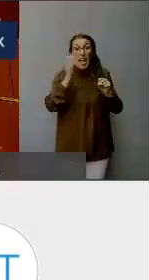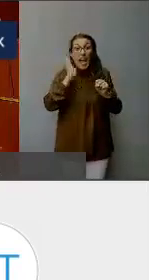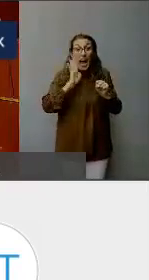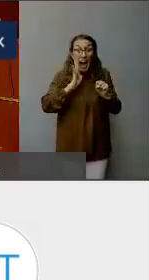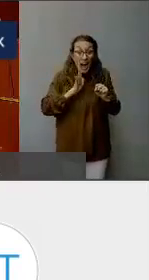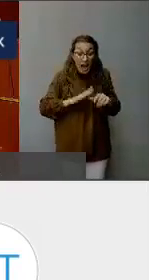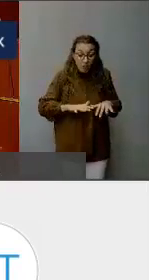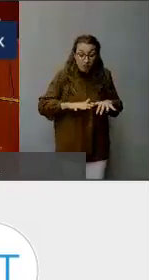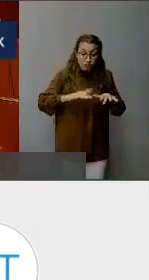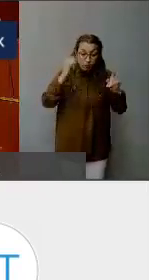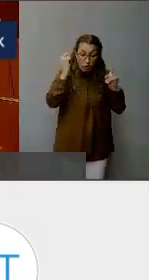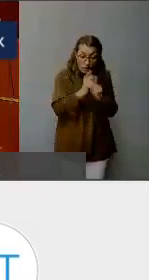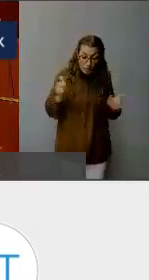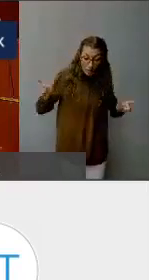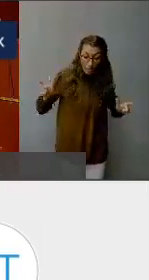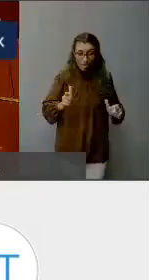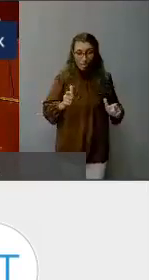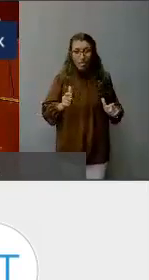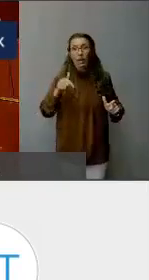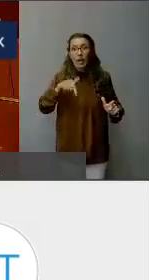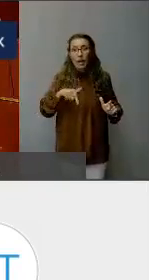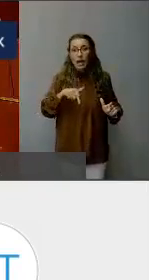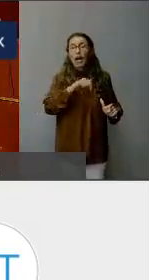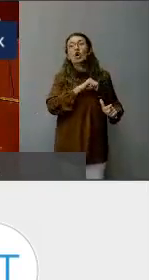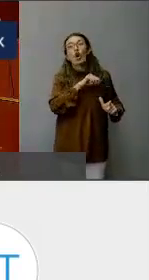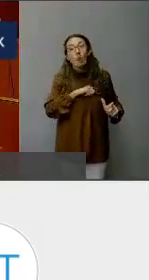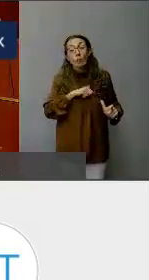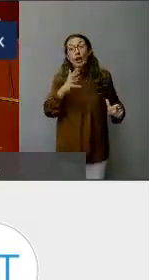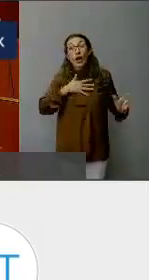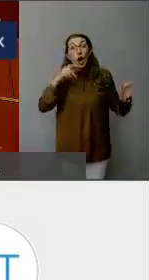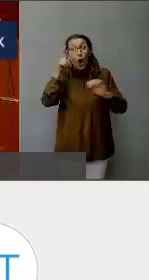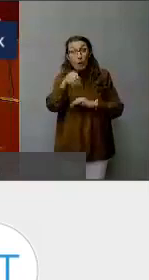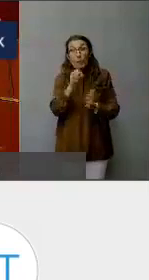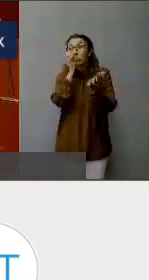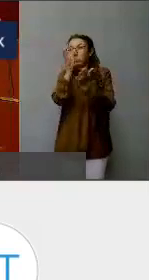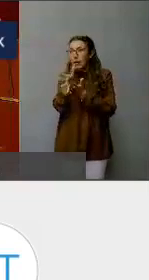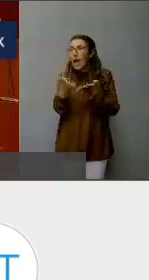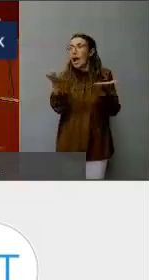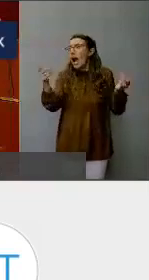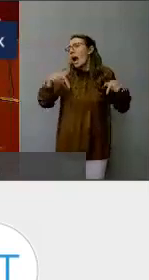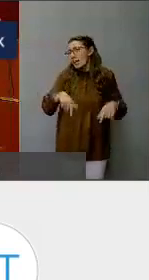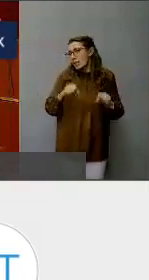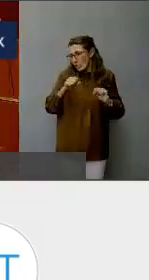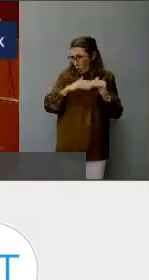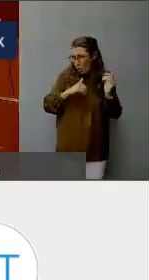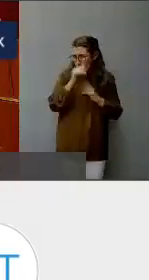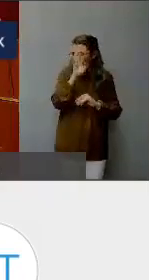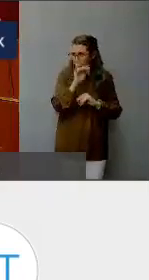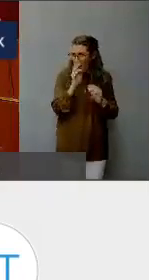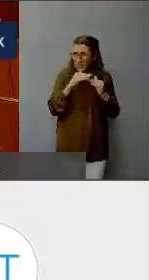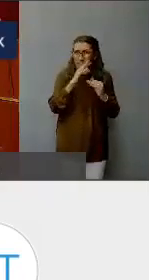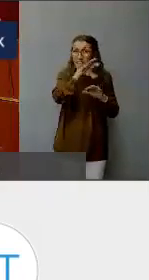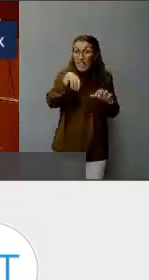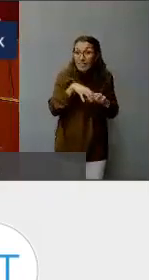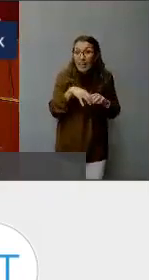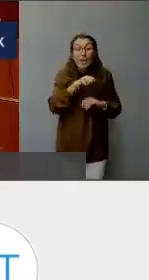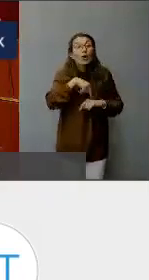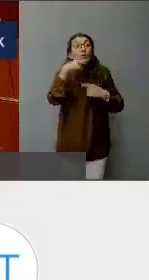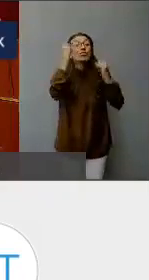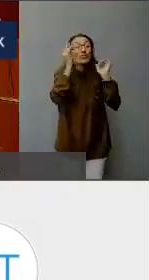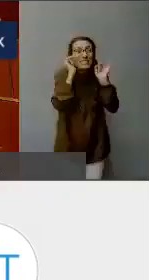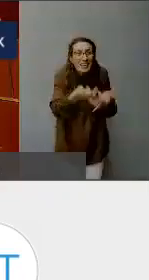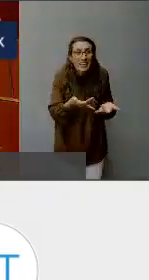farmi una proprietario bussa alla porta del comune chiede ma perché non mi fate costruire una quarantina di villette comune di crisi